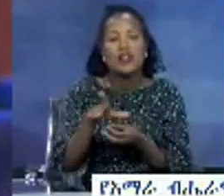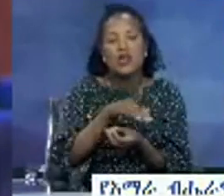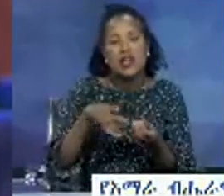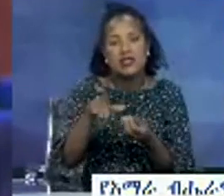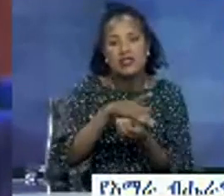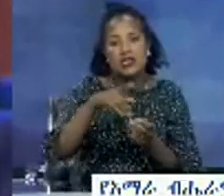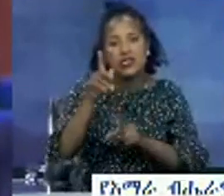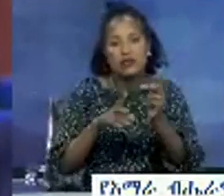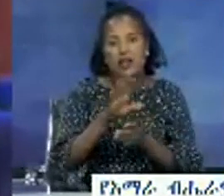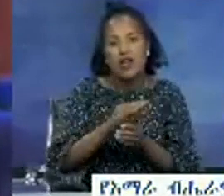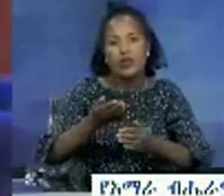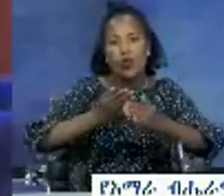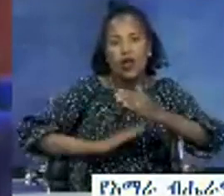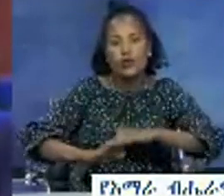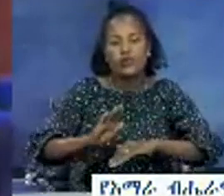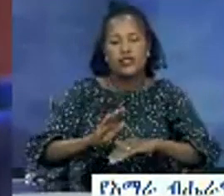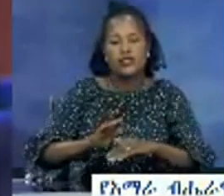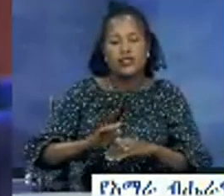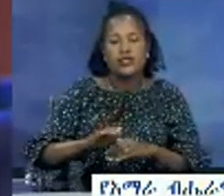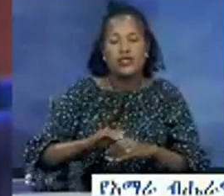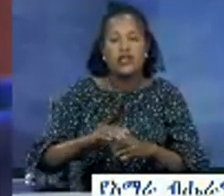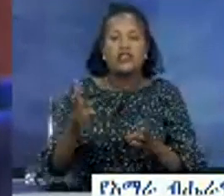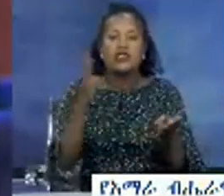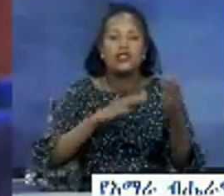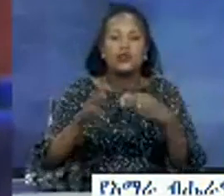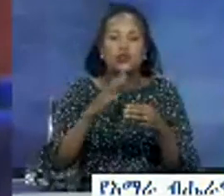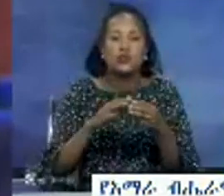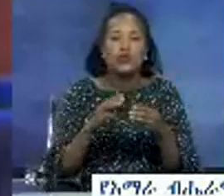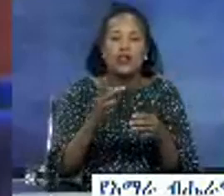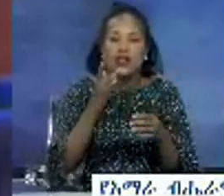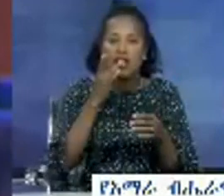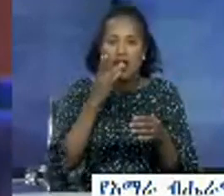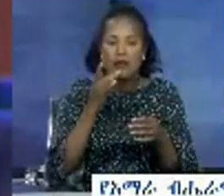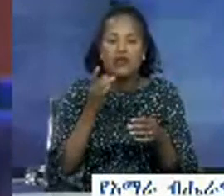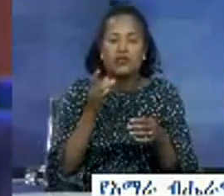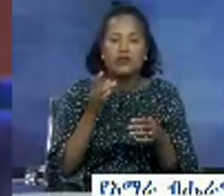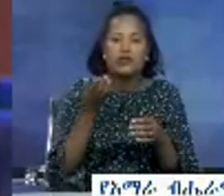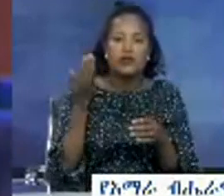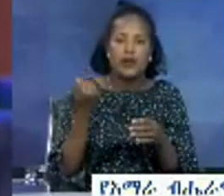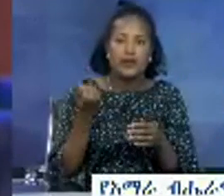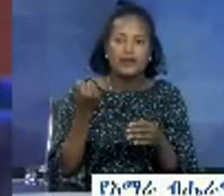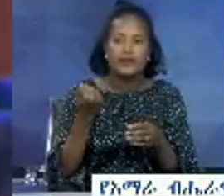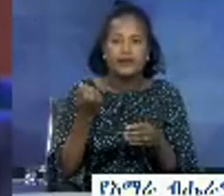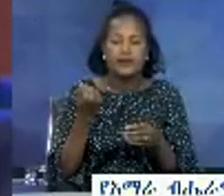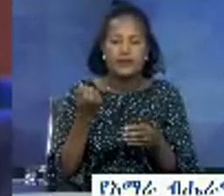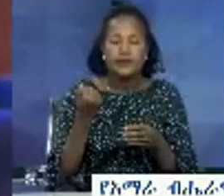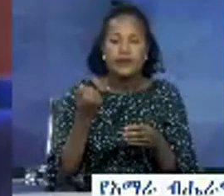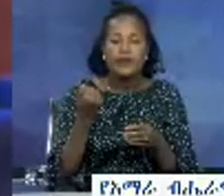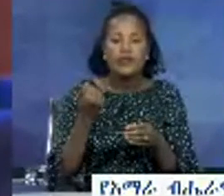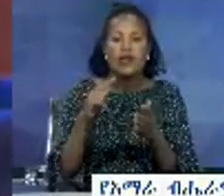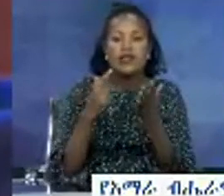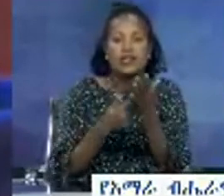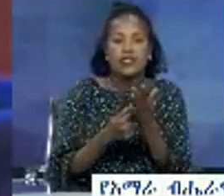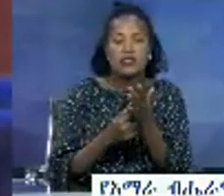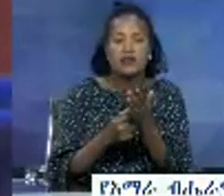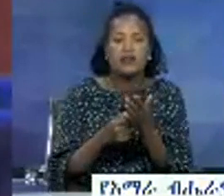የክልላችን ህዝብና ተወላጆች የችግሩ ገፈት ቀማሽ ነበሩ። እነዚህን